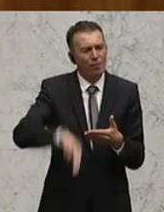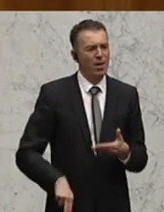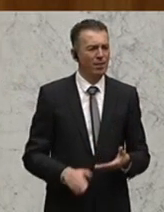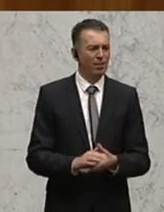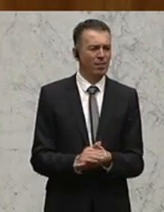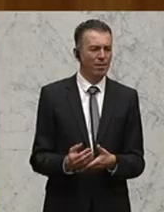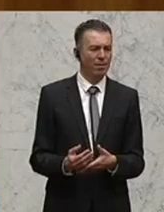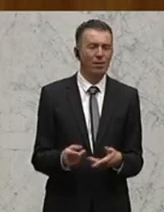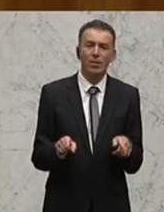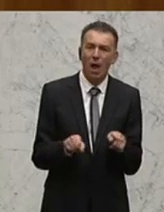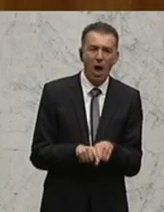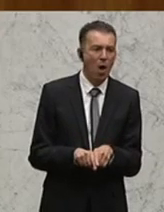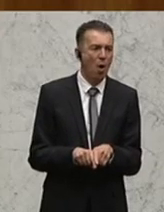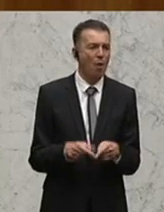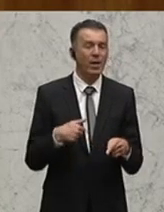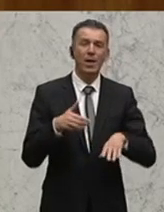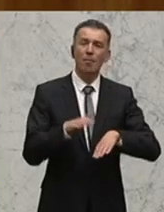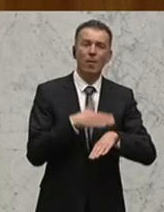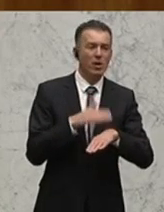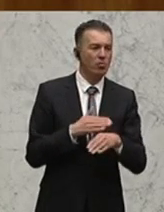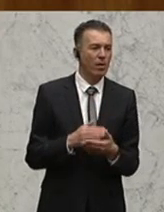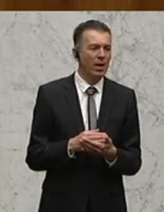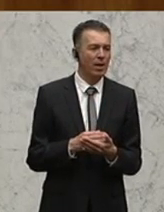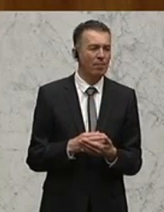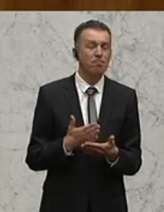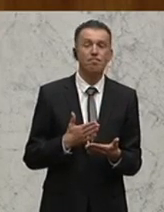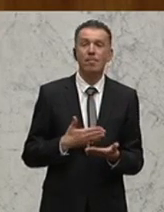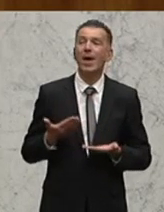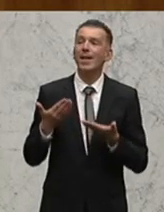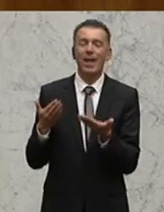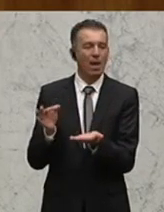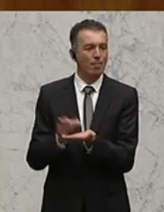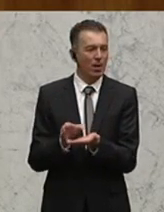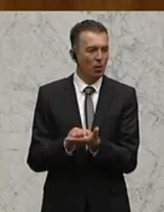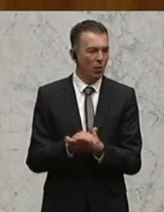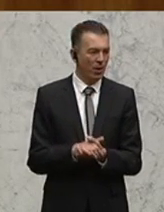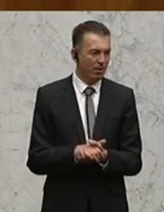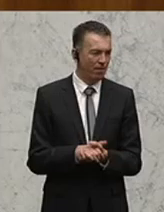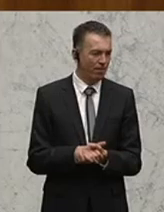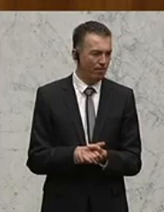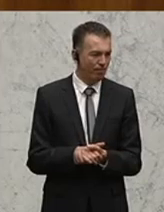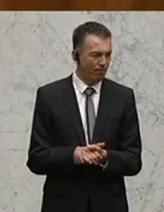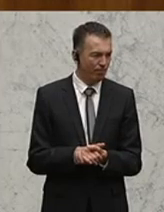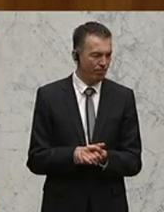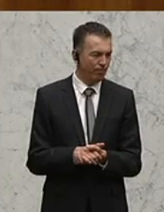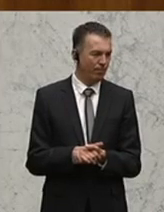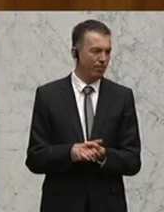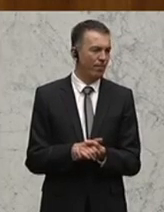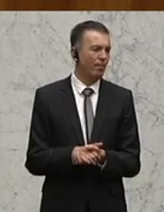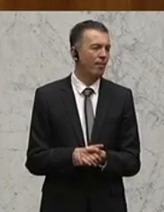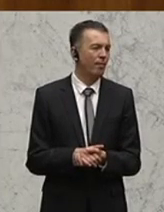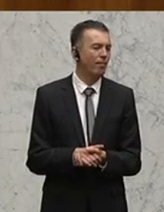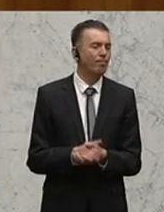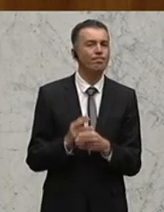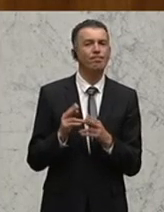Und genauso geht es mir dann, wenn ich zum Beispiel suche, in meinem eigenen Heimatbundesland zum Beispiel ganztägige Betreuungsformen, da kann ich mit dem Zirkelang